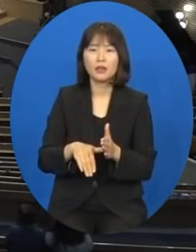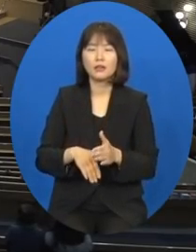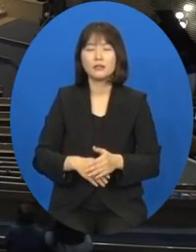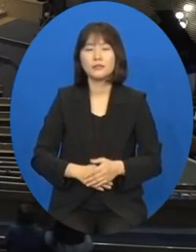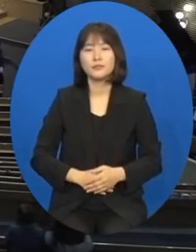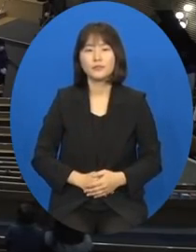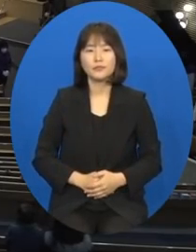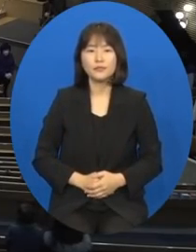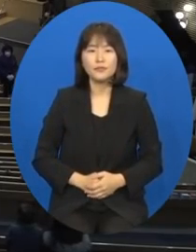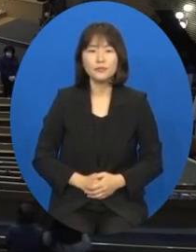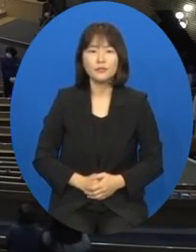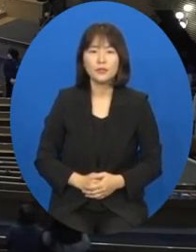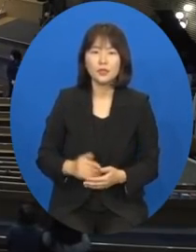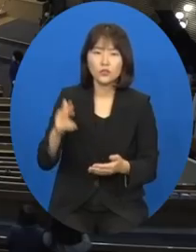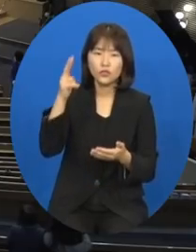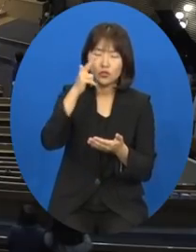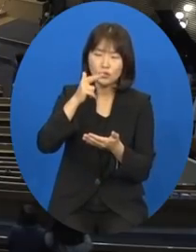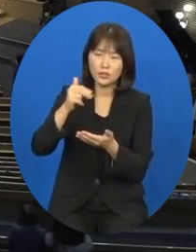were